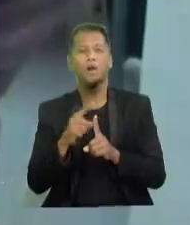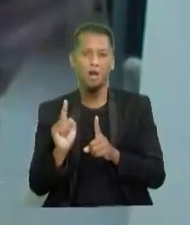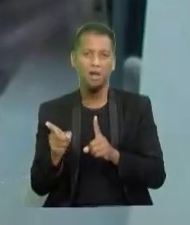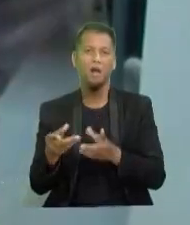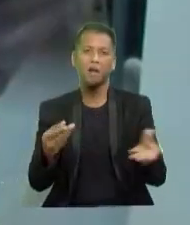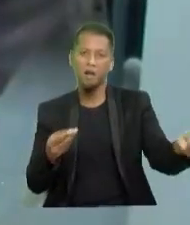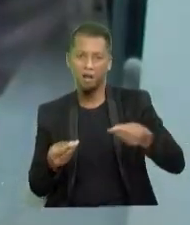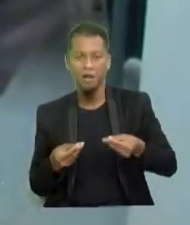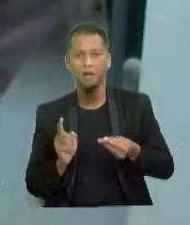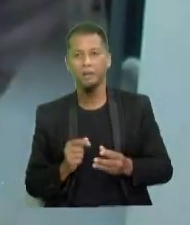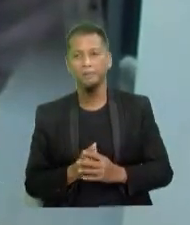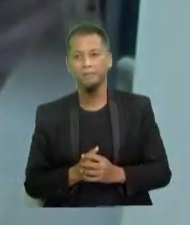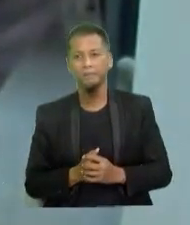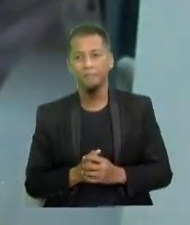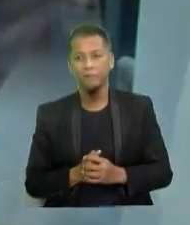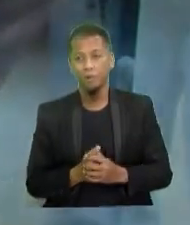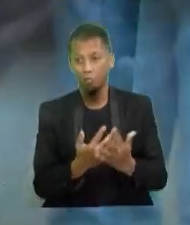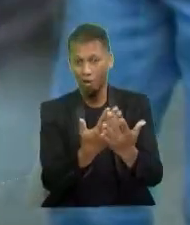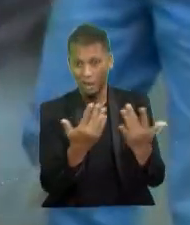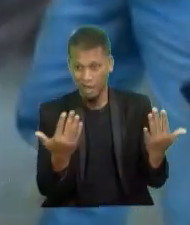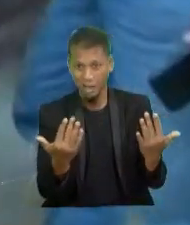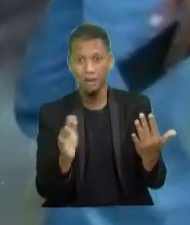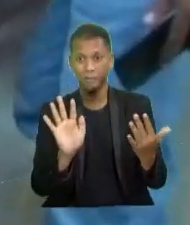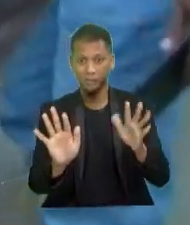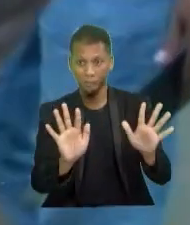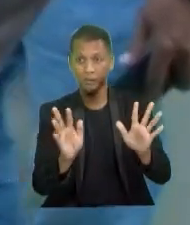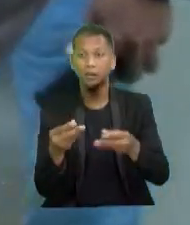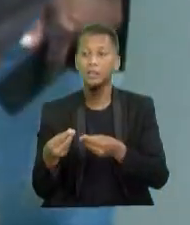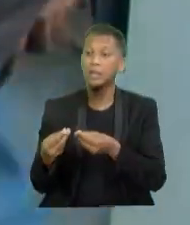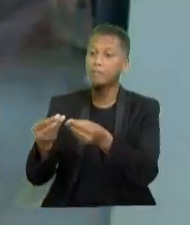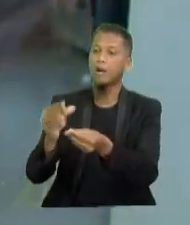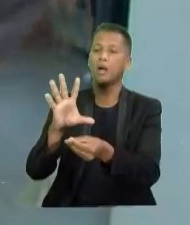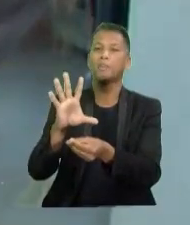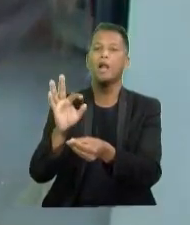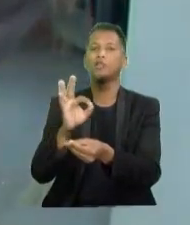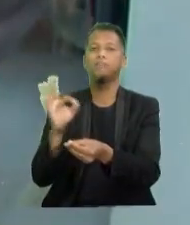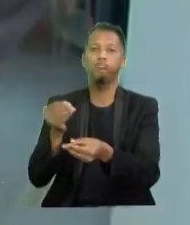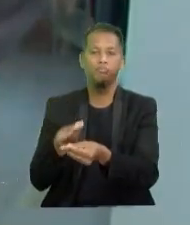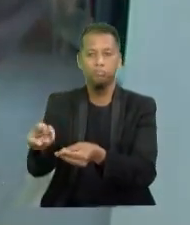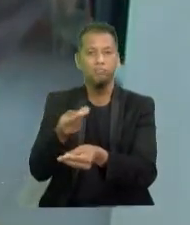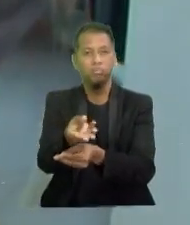Setiap warga dapat nilai Rp500.000. Pembagiannya itu terdiri